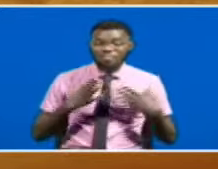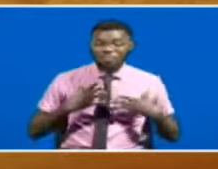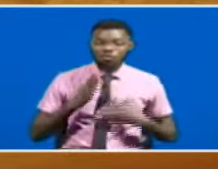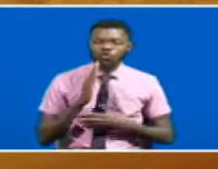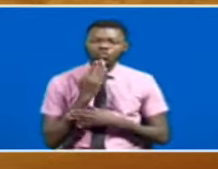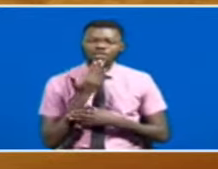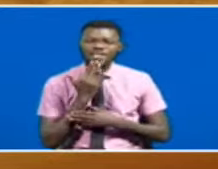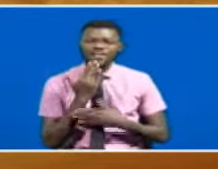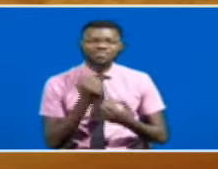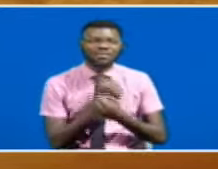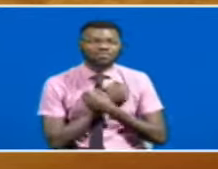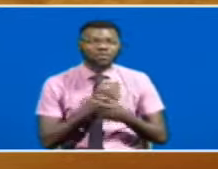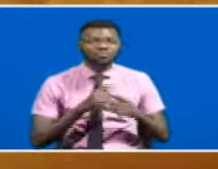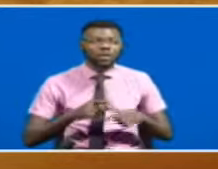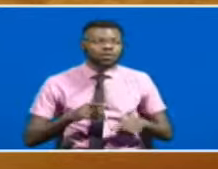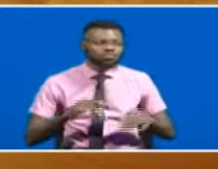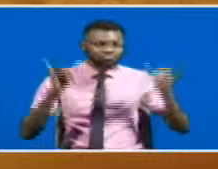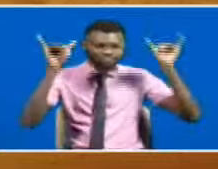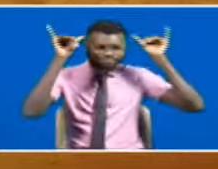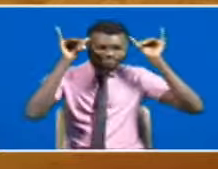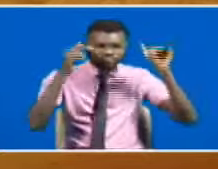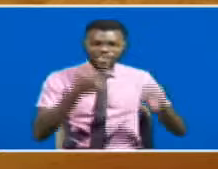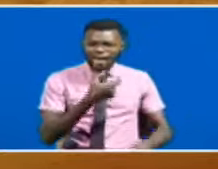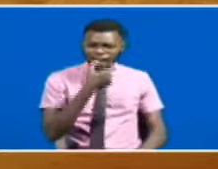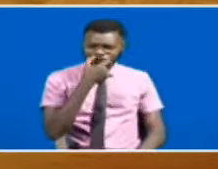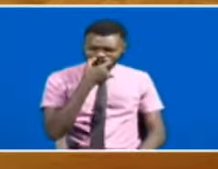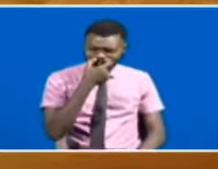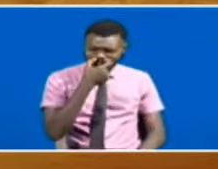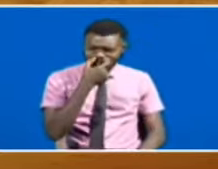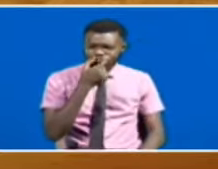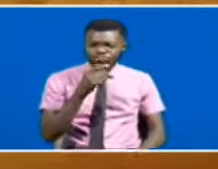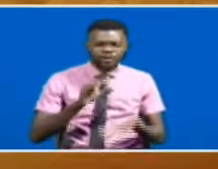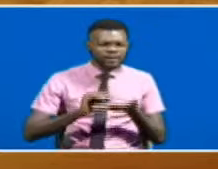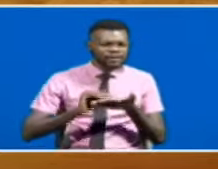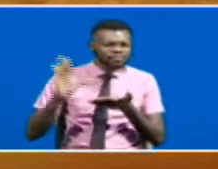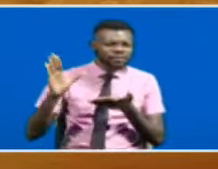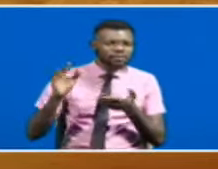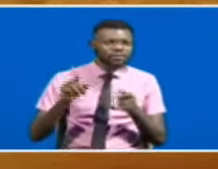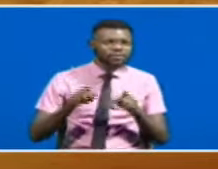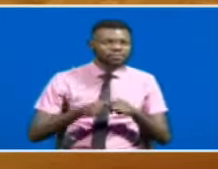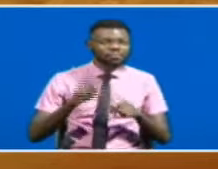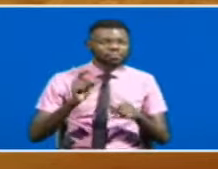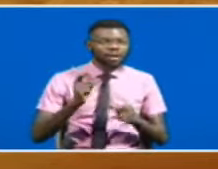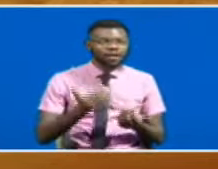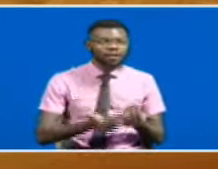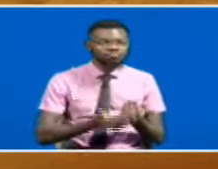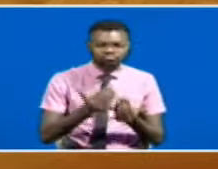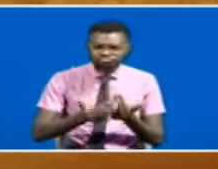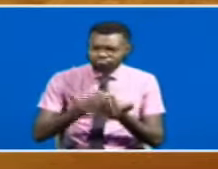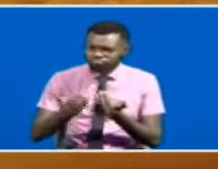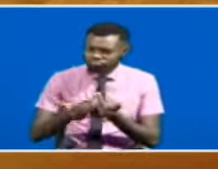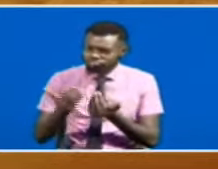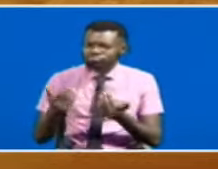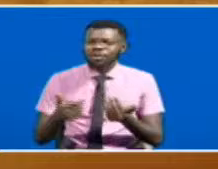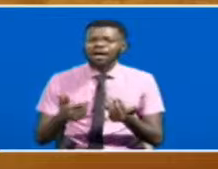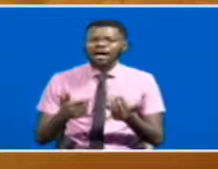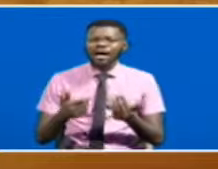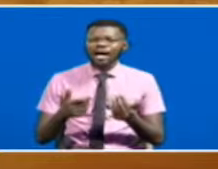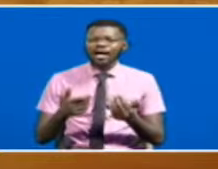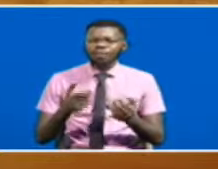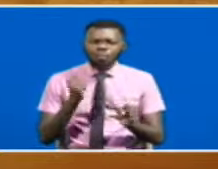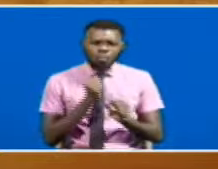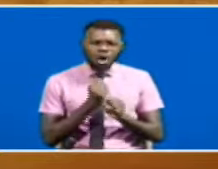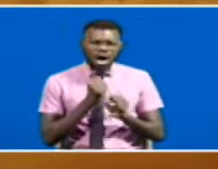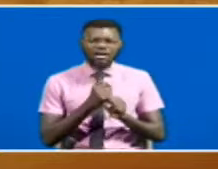ila kumiliki fahali moja ni ghali mno na ni sharti umkuze akijua wajibu wake ni mapigano tu. Mchezo